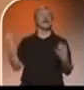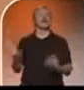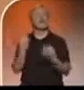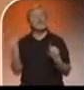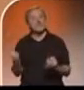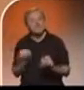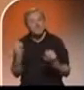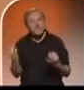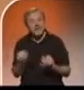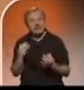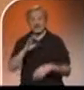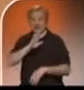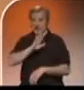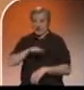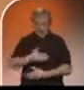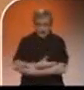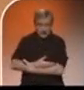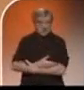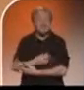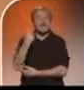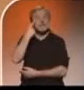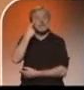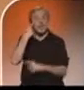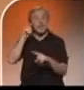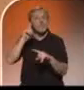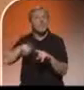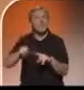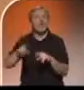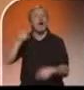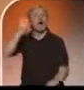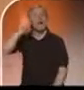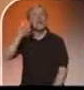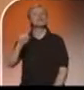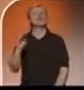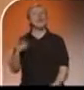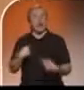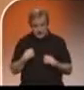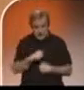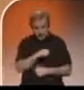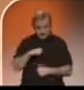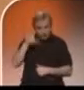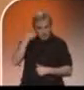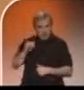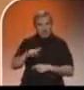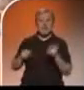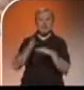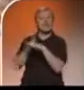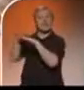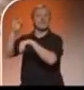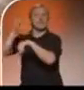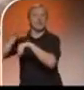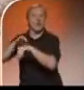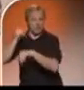projevuje u dětí porucha zraku, nebo jestli je třeba jít k nějakému specializovanému lékaři. Pokud